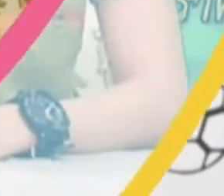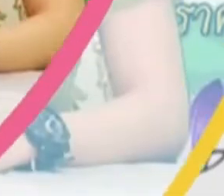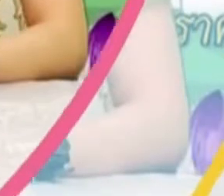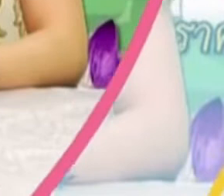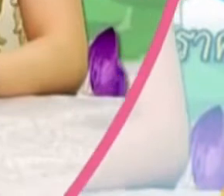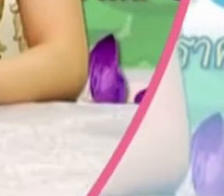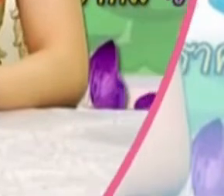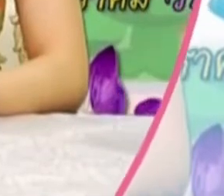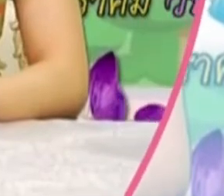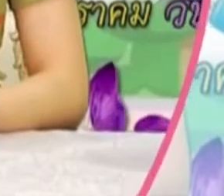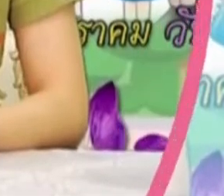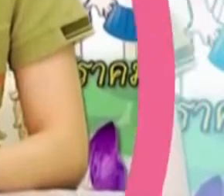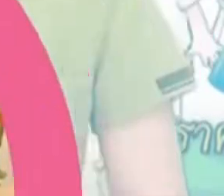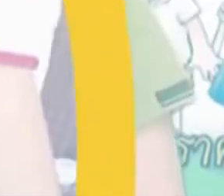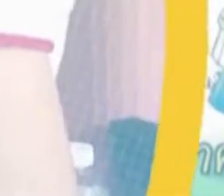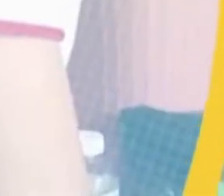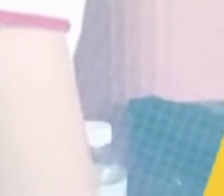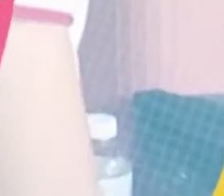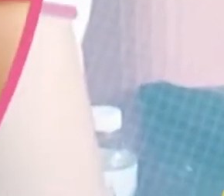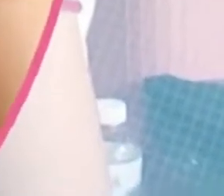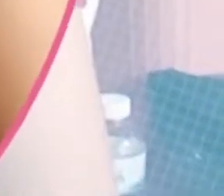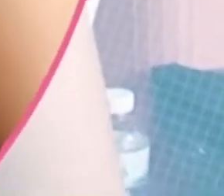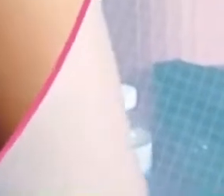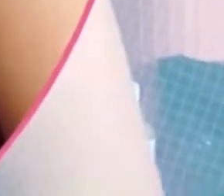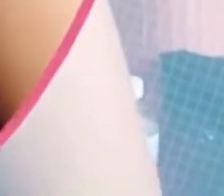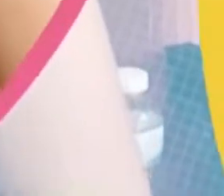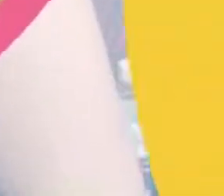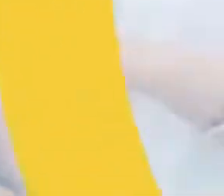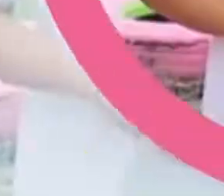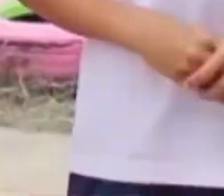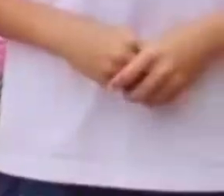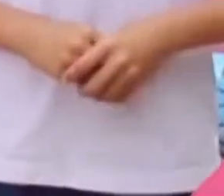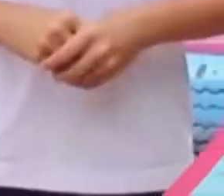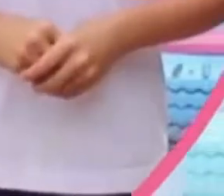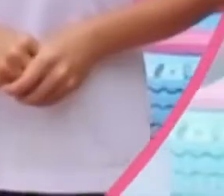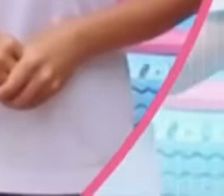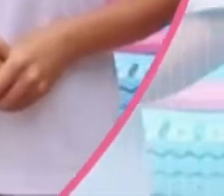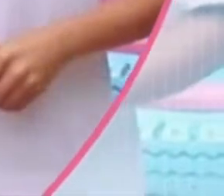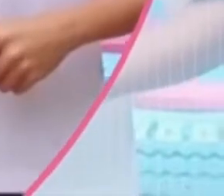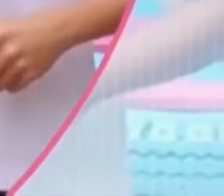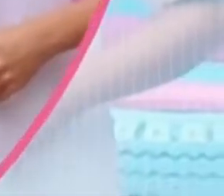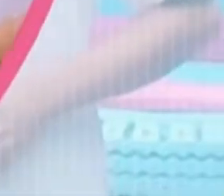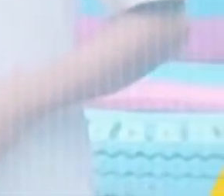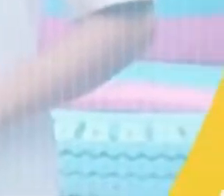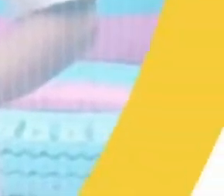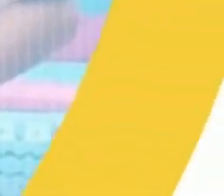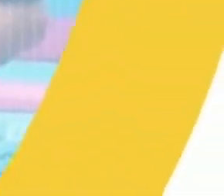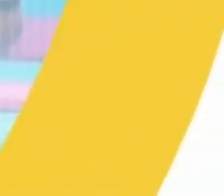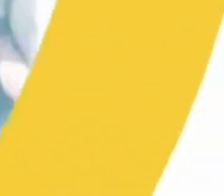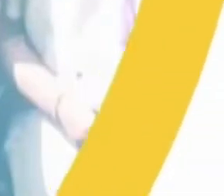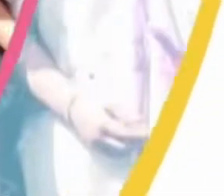จะมีชีวิตทำสิ่งสร้างสรรค์ก้าวตามให้ทันโลกที่เปลี่ยนไ